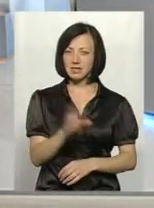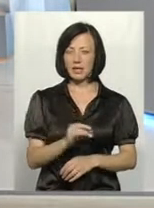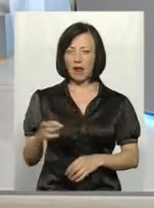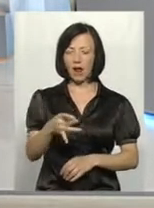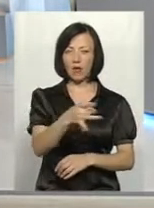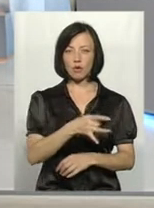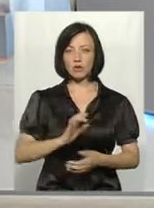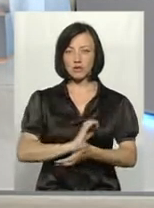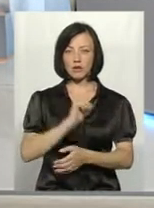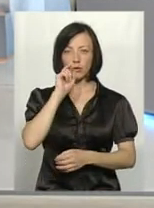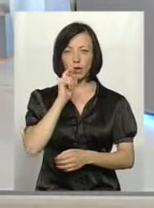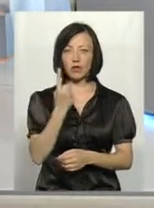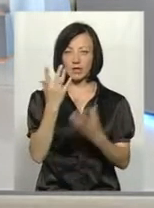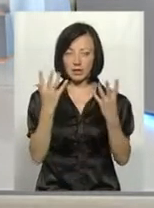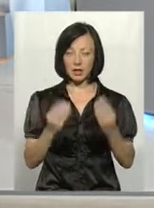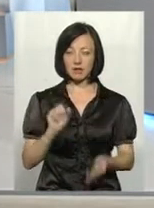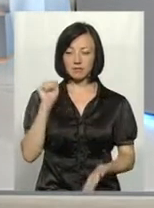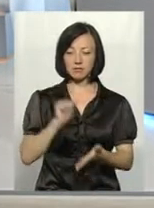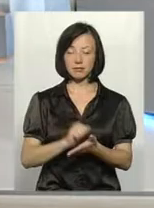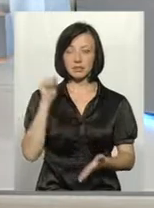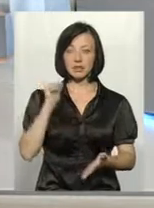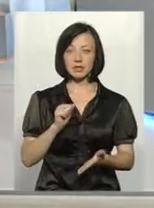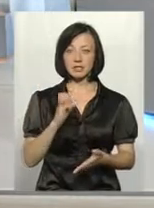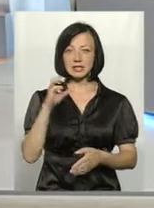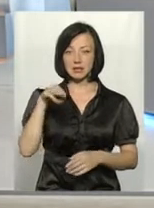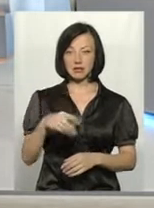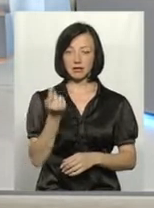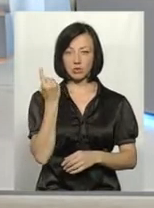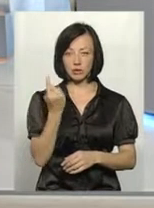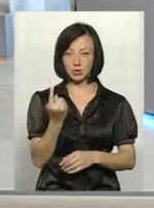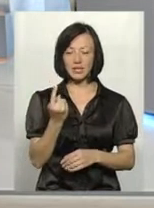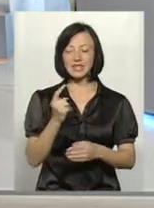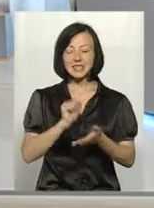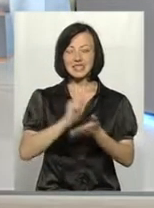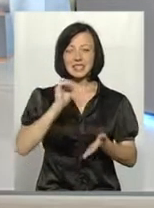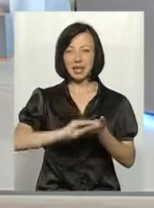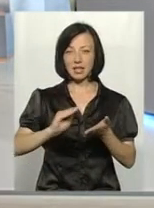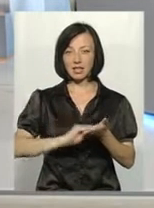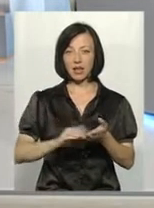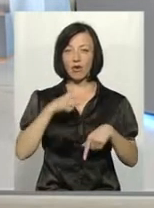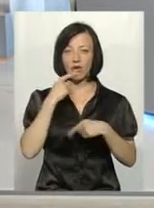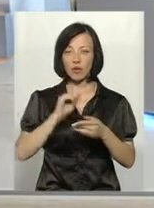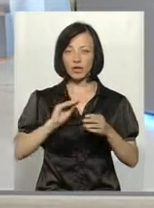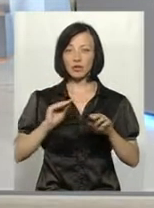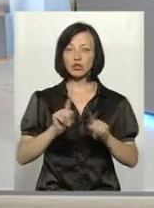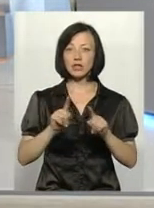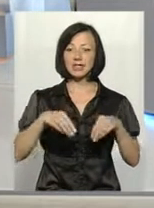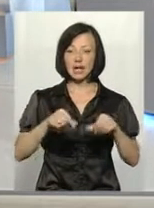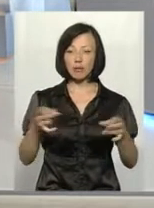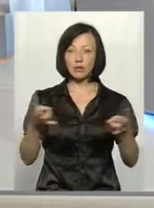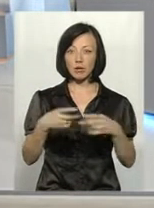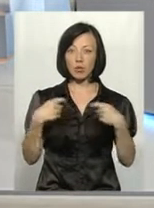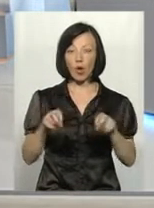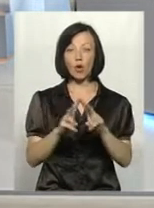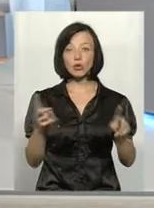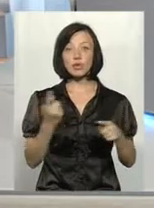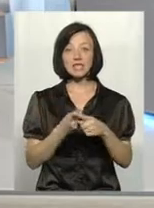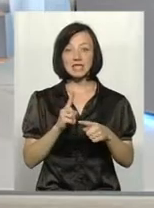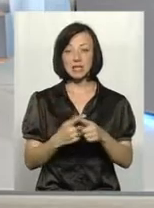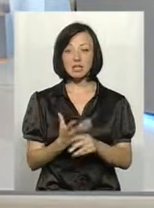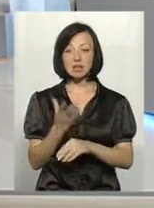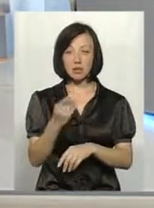в усіх районних газетах України в один той самий день вийшла стаття, одна і та сама стаття, яка говорить про те, що землю треба продавати, агітує за продаж. Тобто хтось це